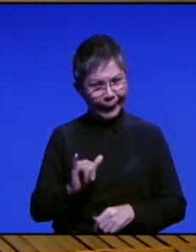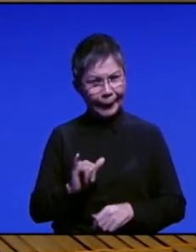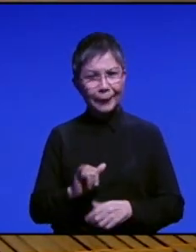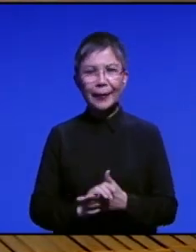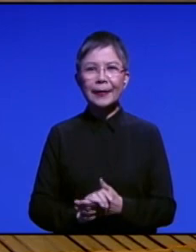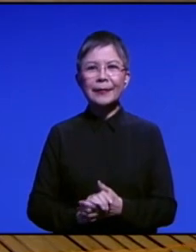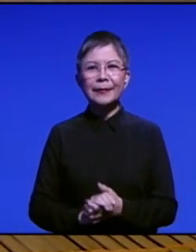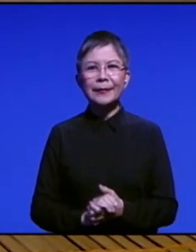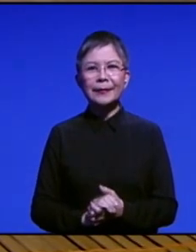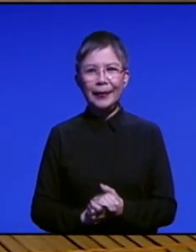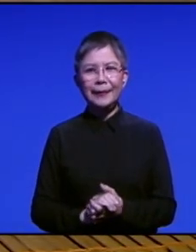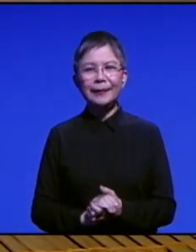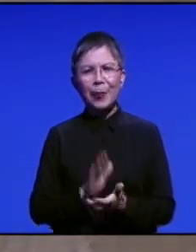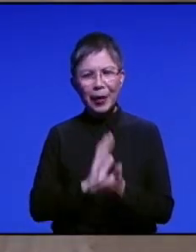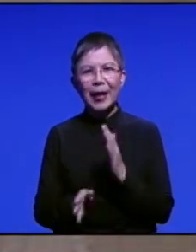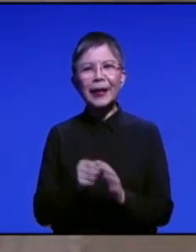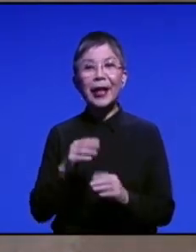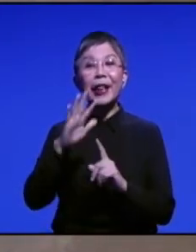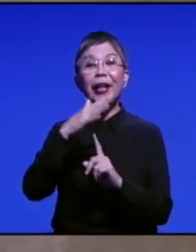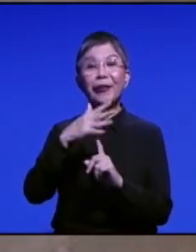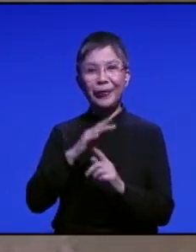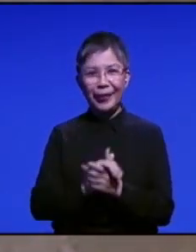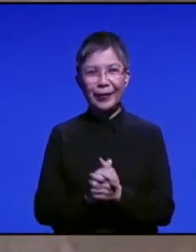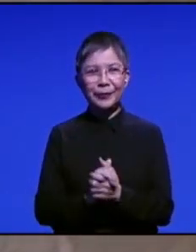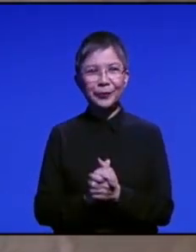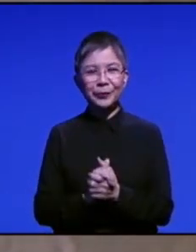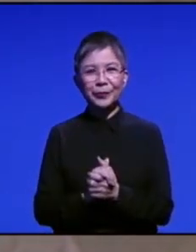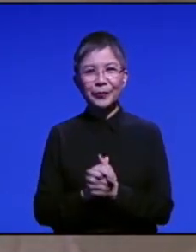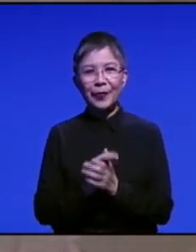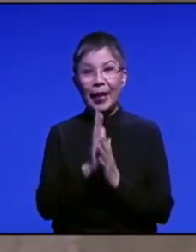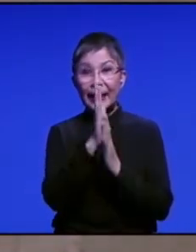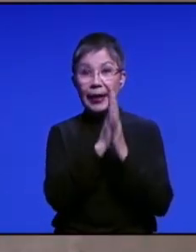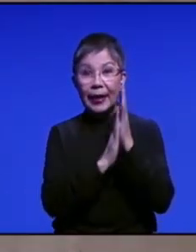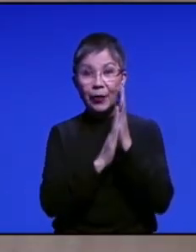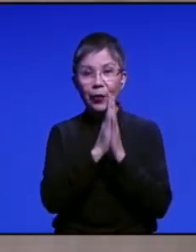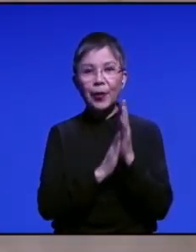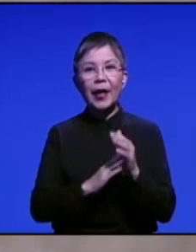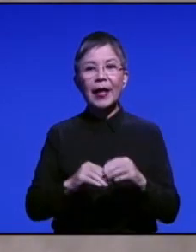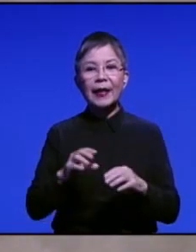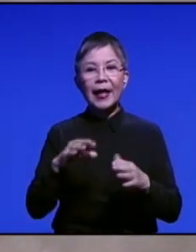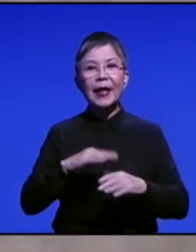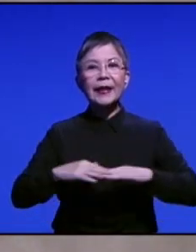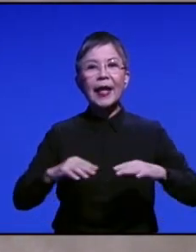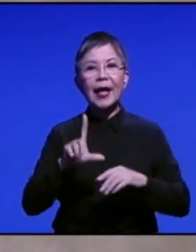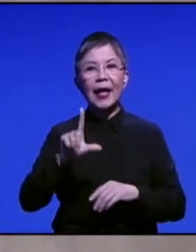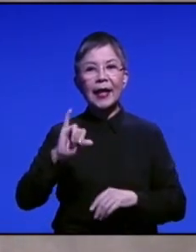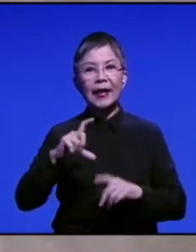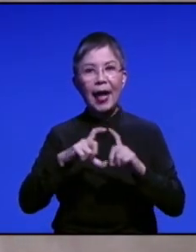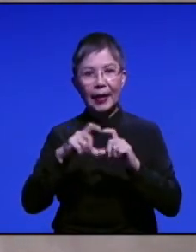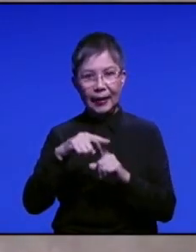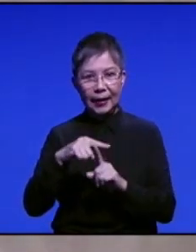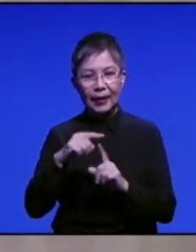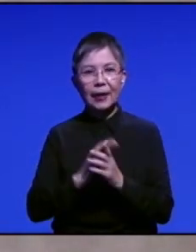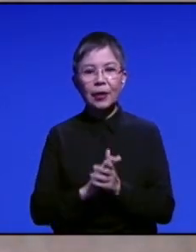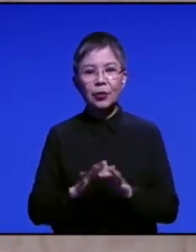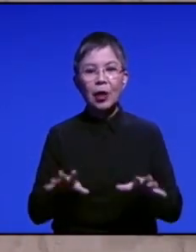banget sama yang pernah saya lihat. Dindingnya menggunakan tanah liat supaya suhu ruangan stabil pada 50 hingga